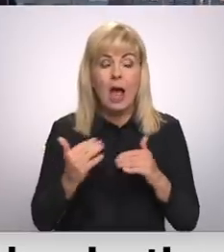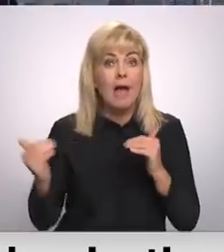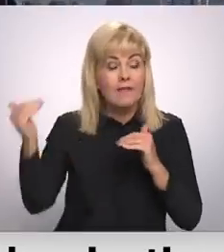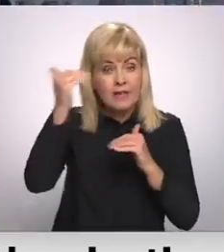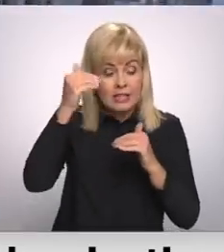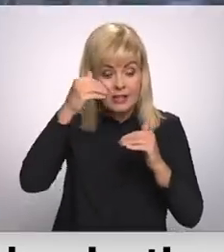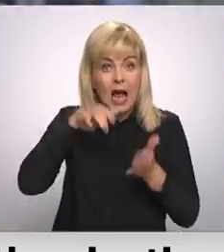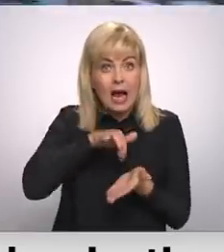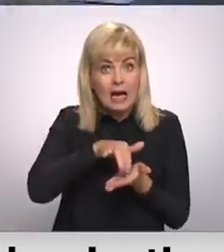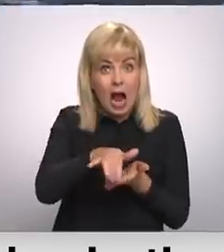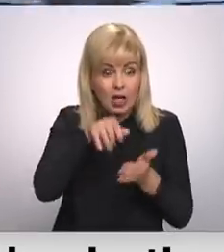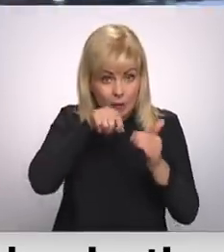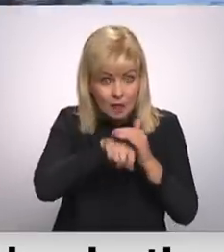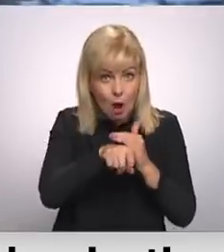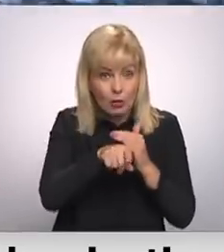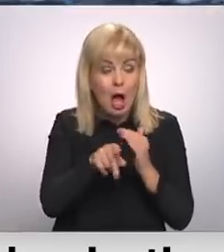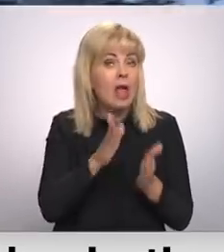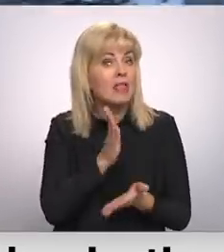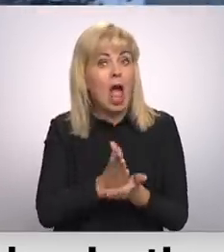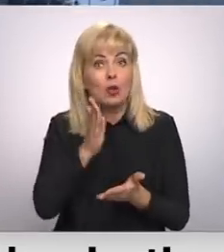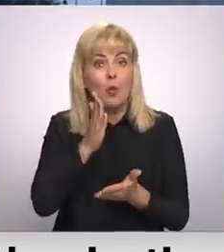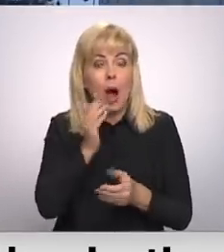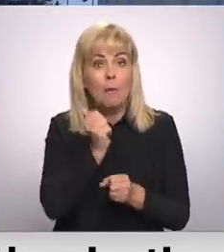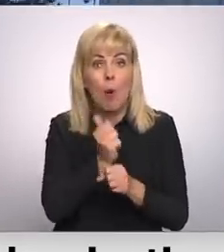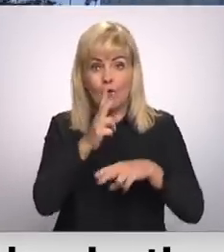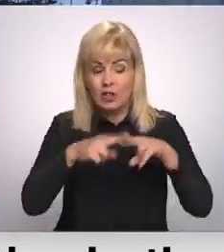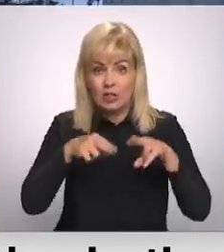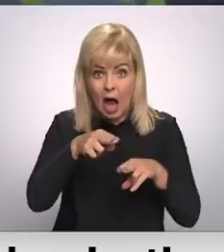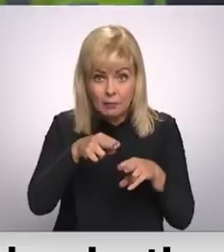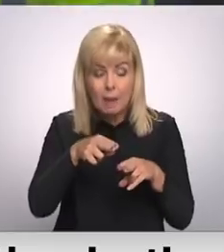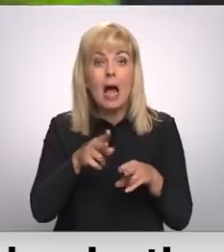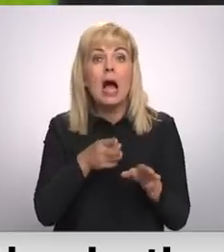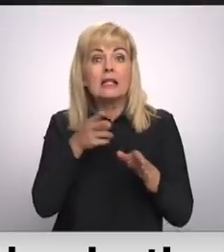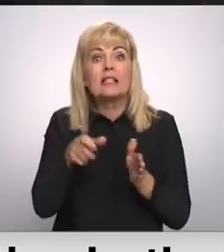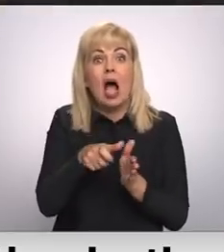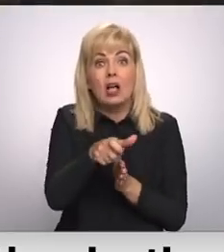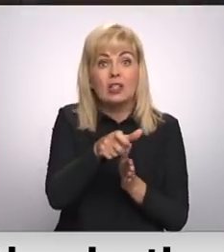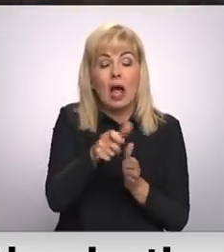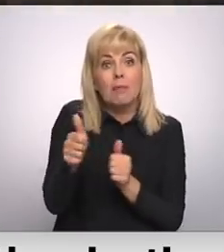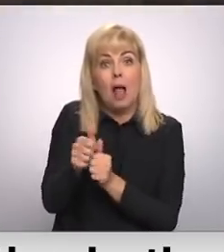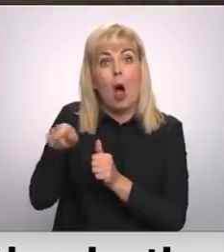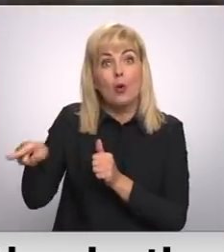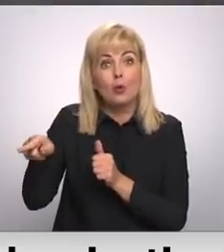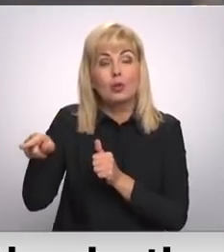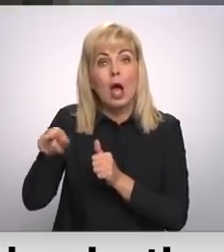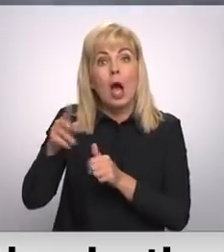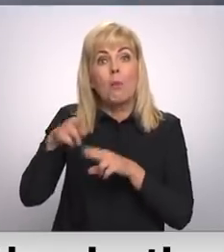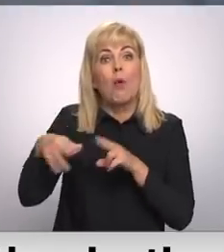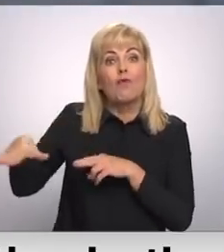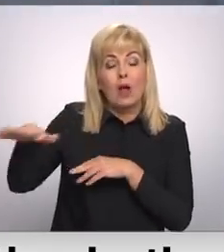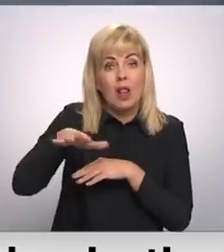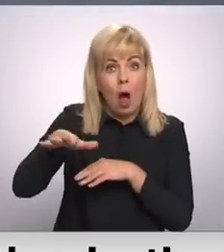gājēju tuneļiem būvdarbi nenotiek, bet pa demontētajiem sliežu ceļiem uz blakus esošo Rail Baltica būvlaukumu